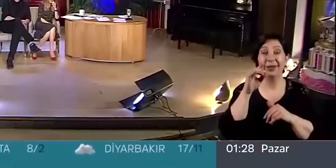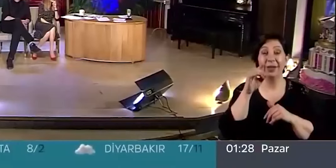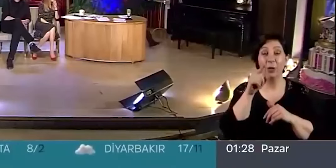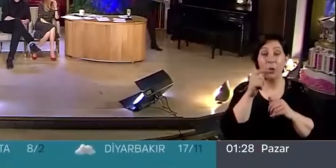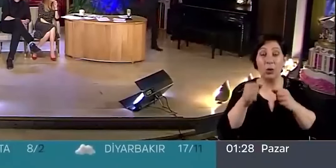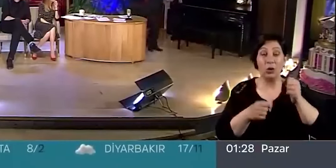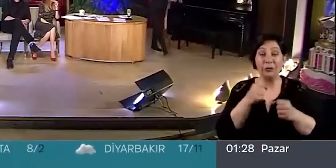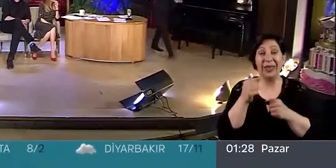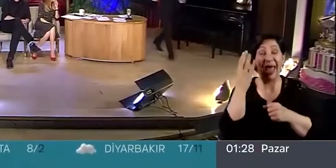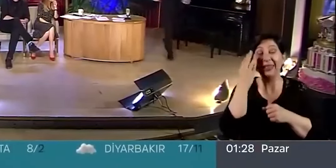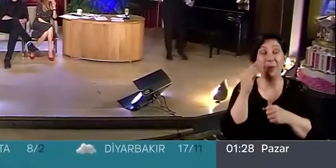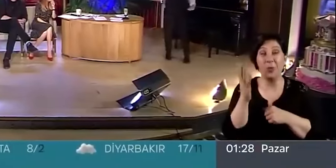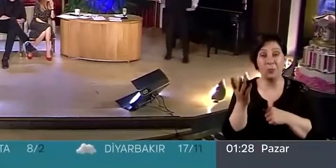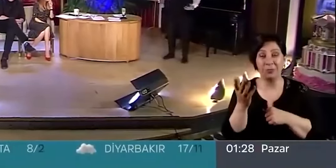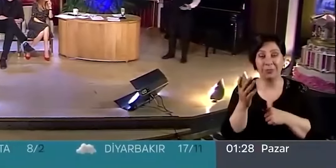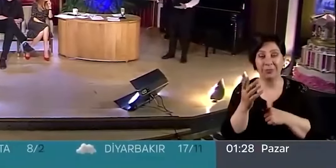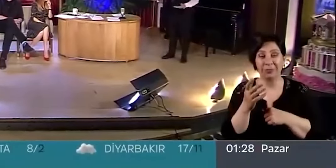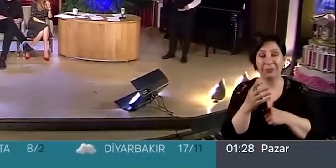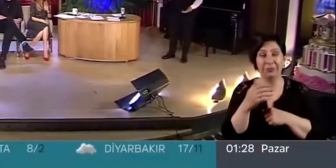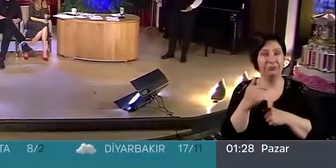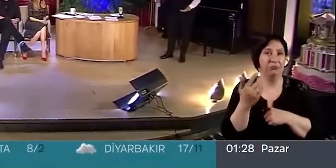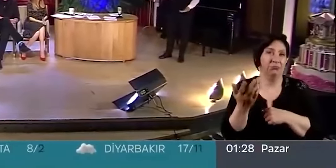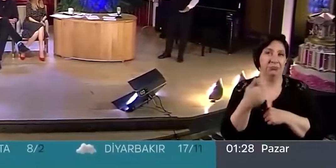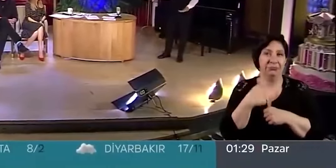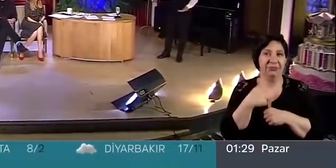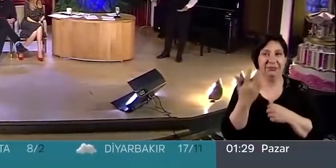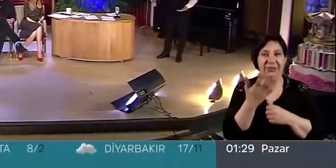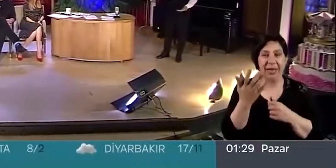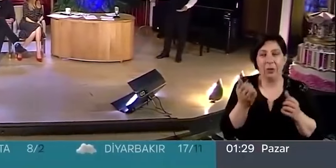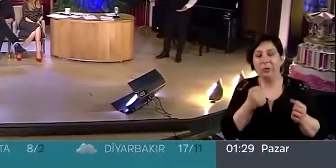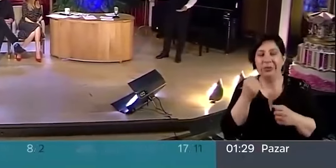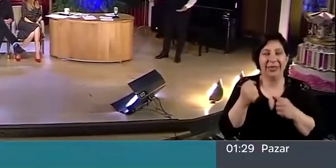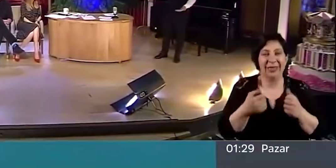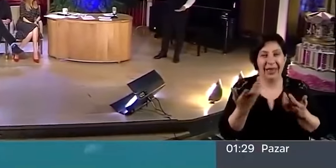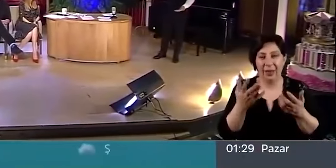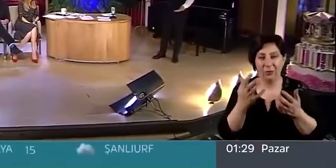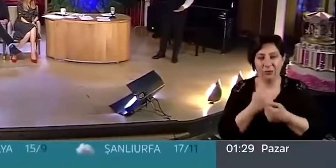şu koşmayı da anlamıyorum. Yani biz mesela koşsak neremizi tutacağız?